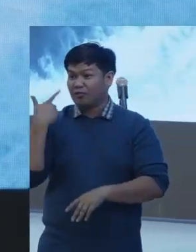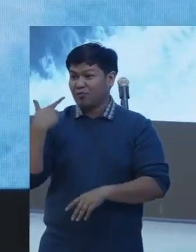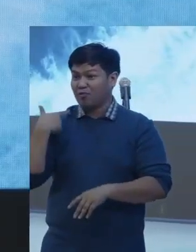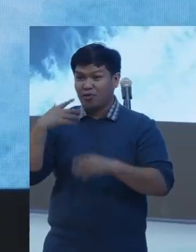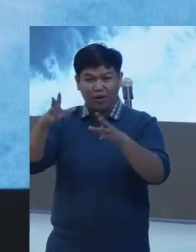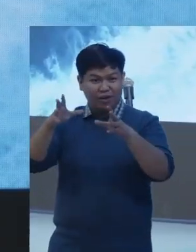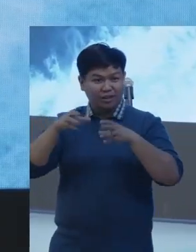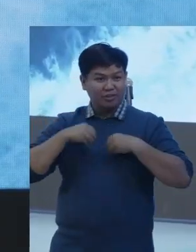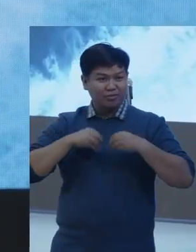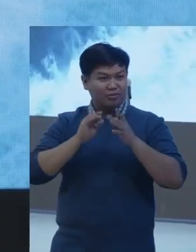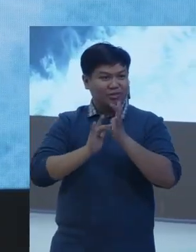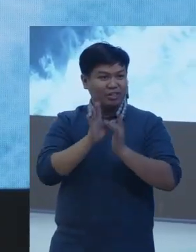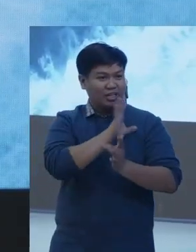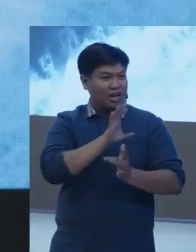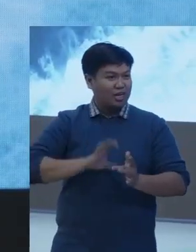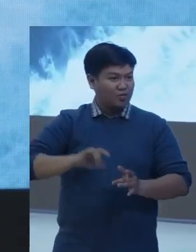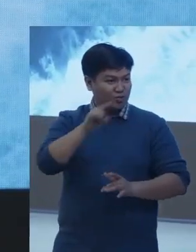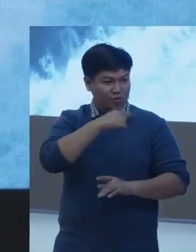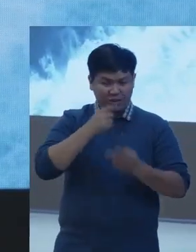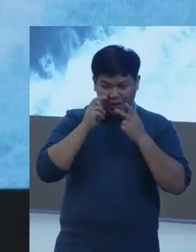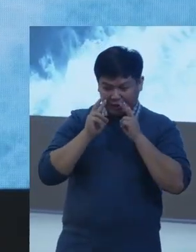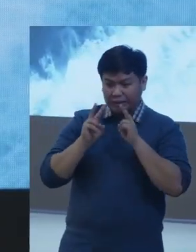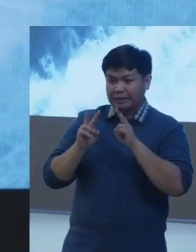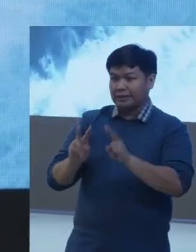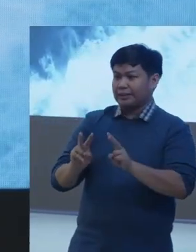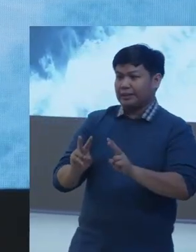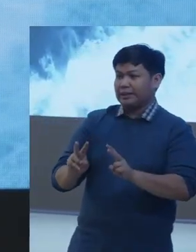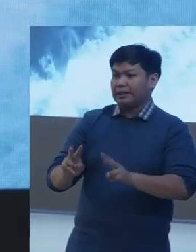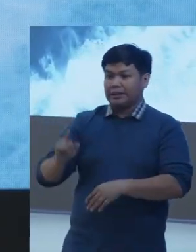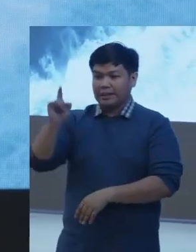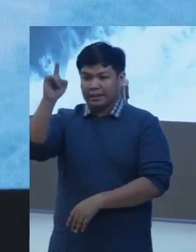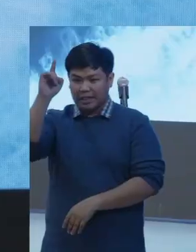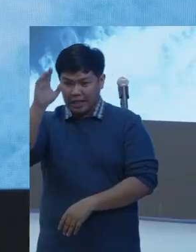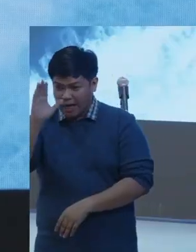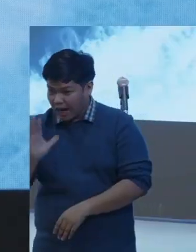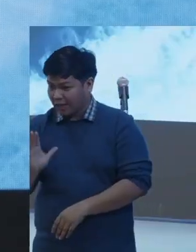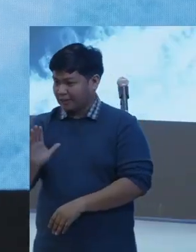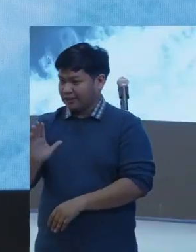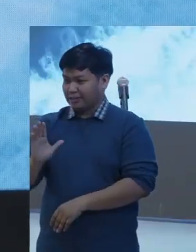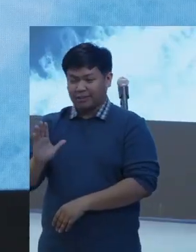Jesus, makikita nyo rito kung ano ang